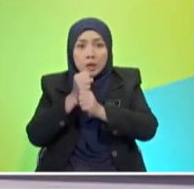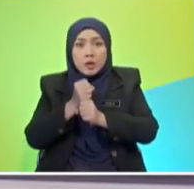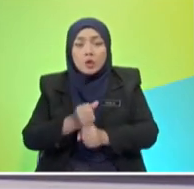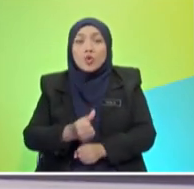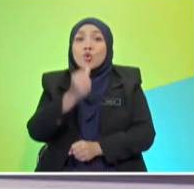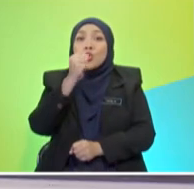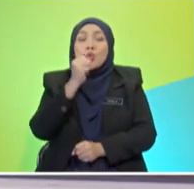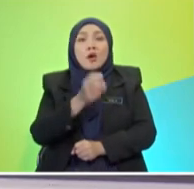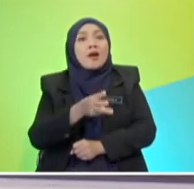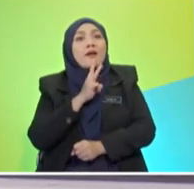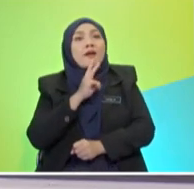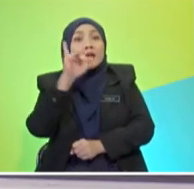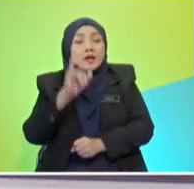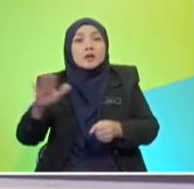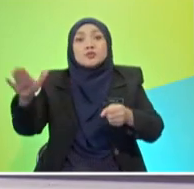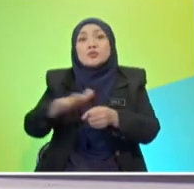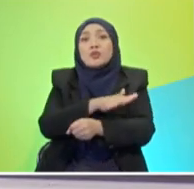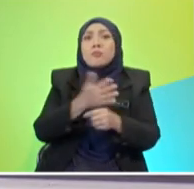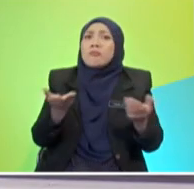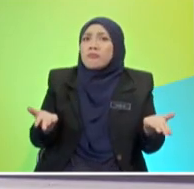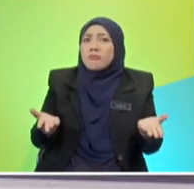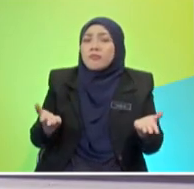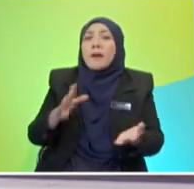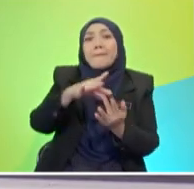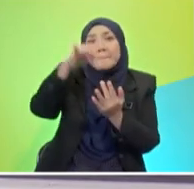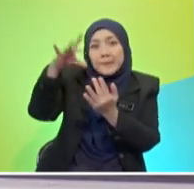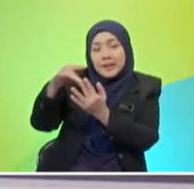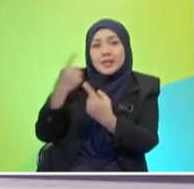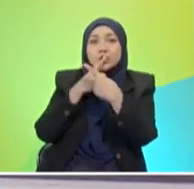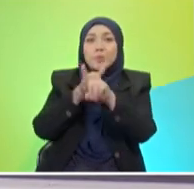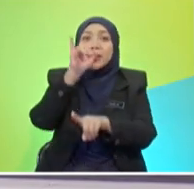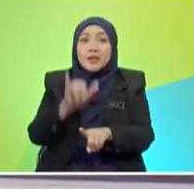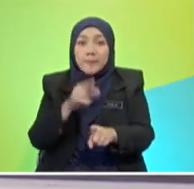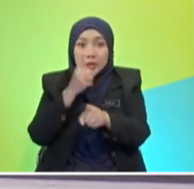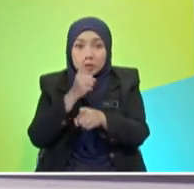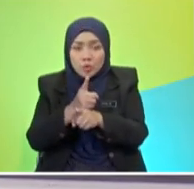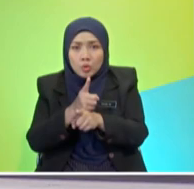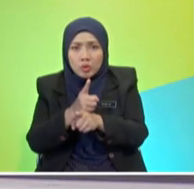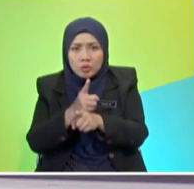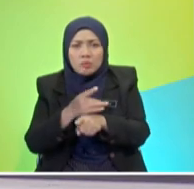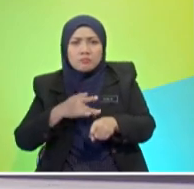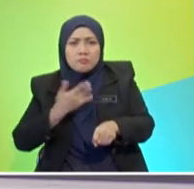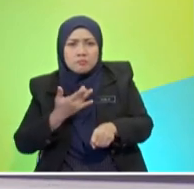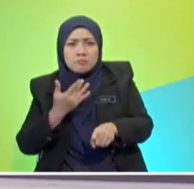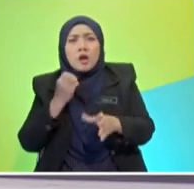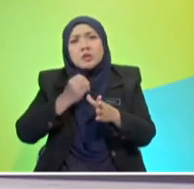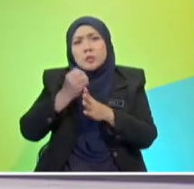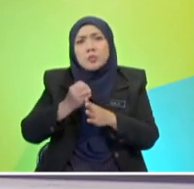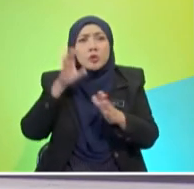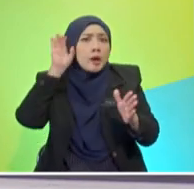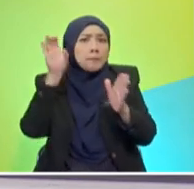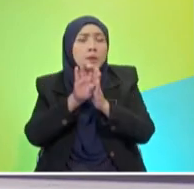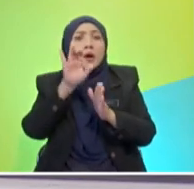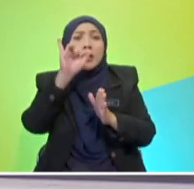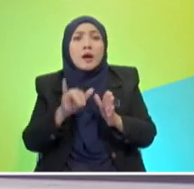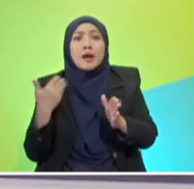Cuba Syah pilih mana jawapan yang betul berdasarkan ramalan gambar yang ada di situ.